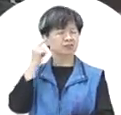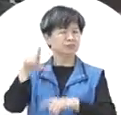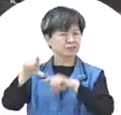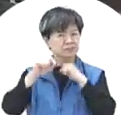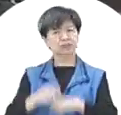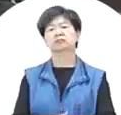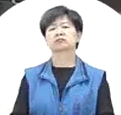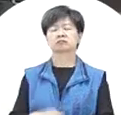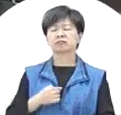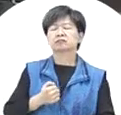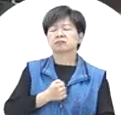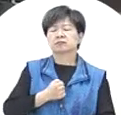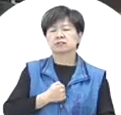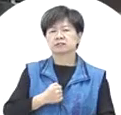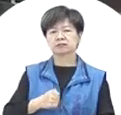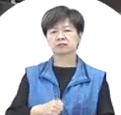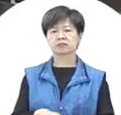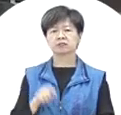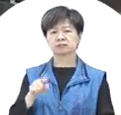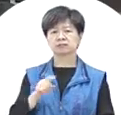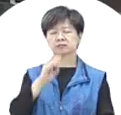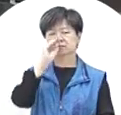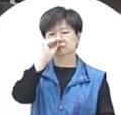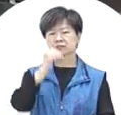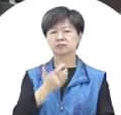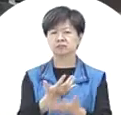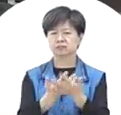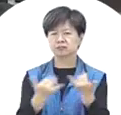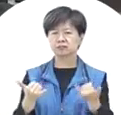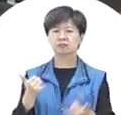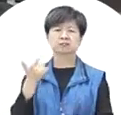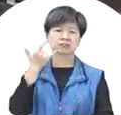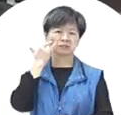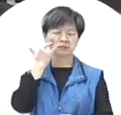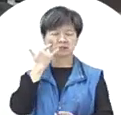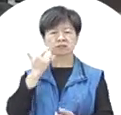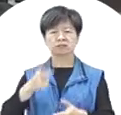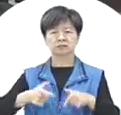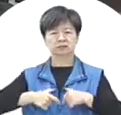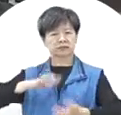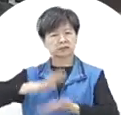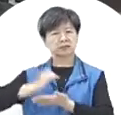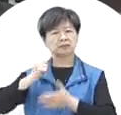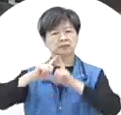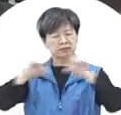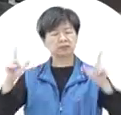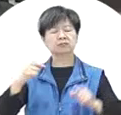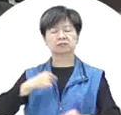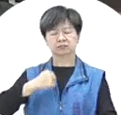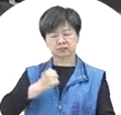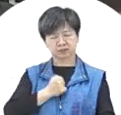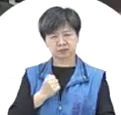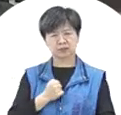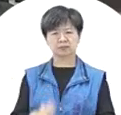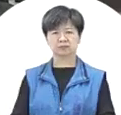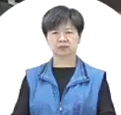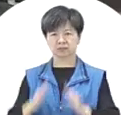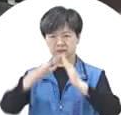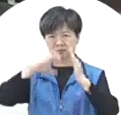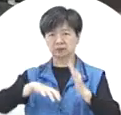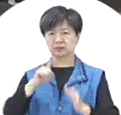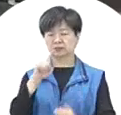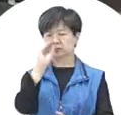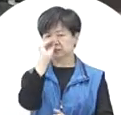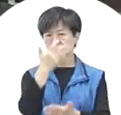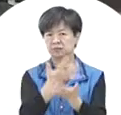解，完全可以理解。特教生的家长真的压力很大，我完全可以理解他们一个家庭有一个特教生，